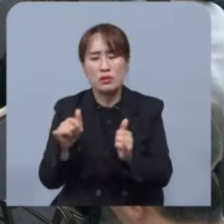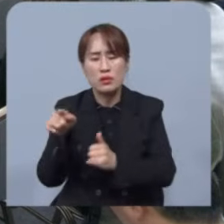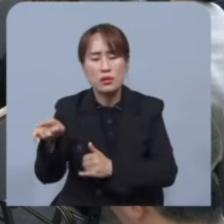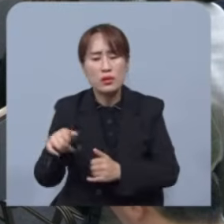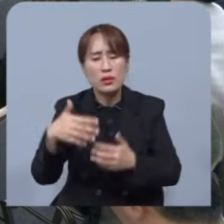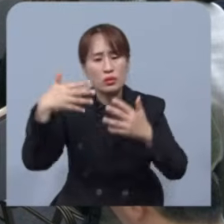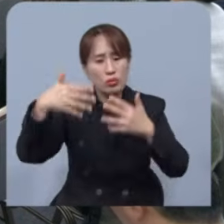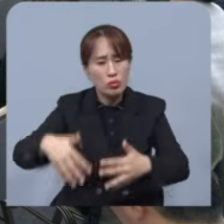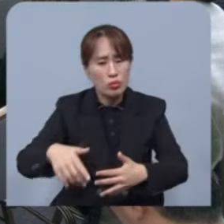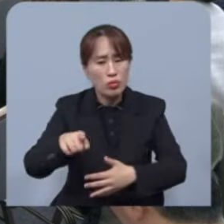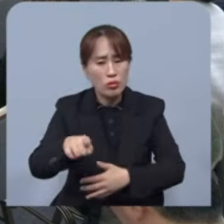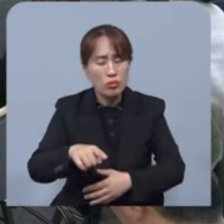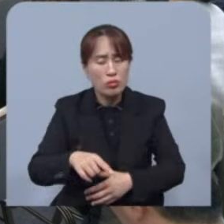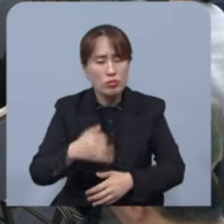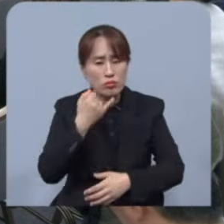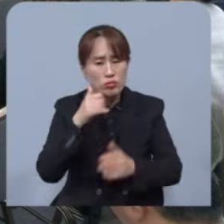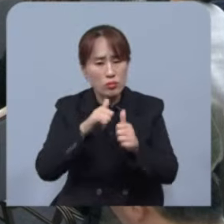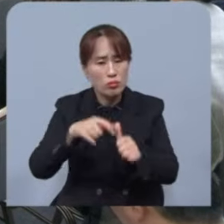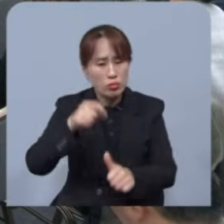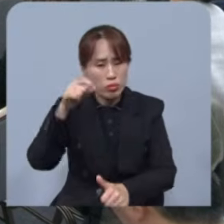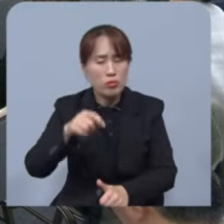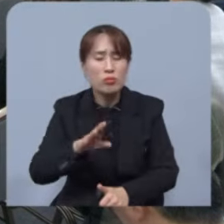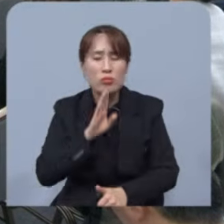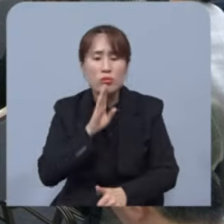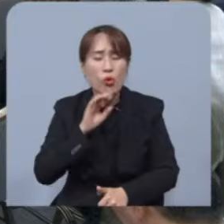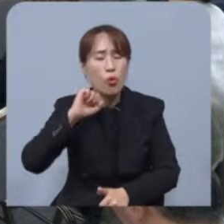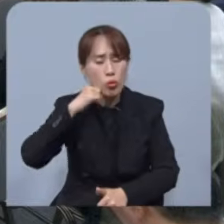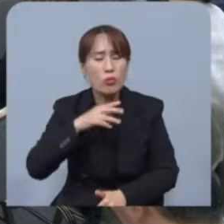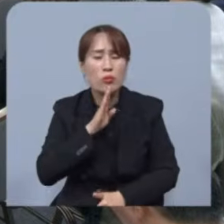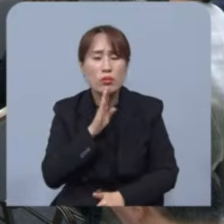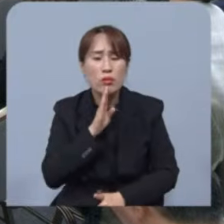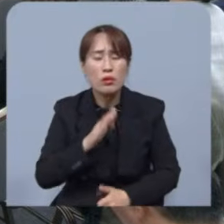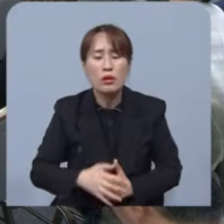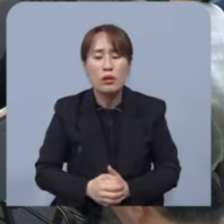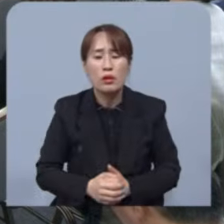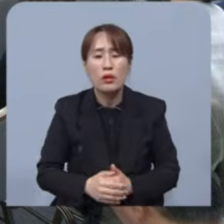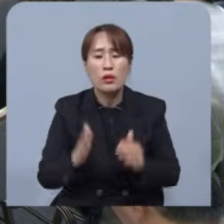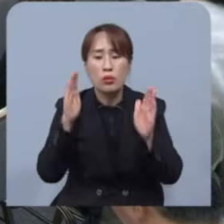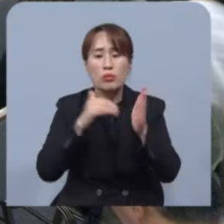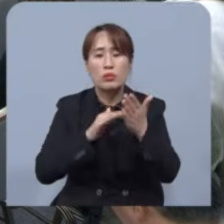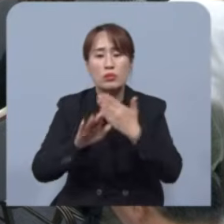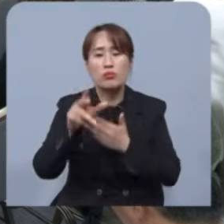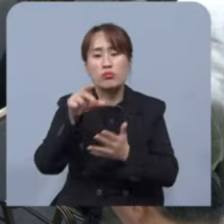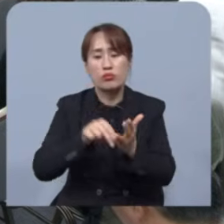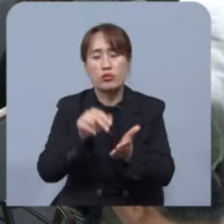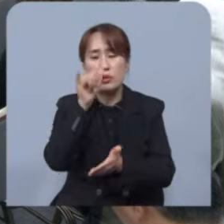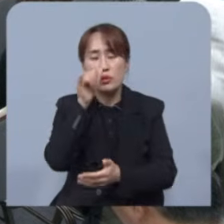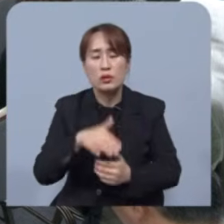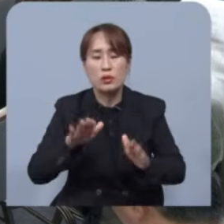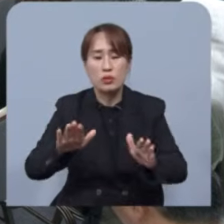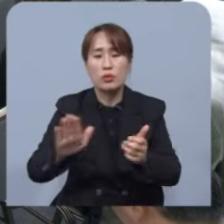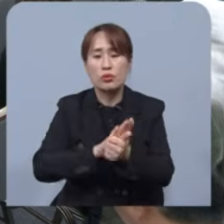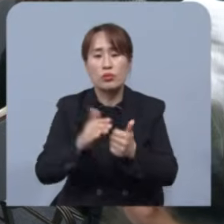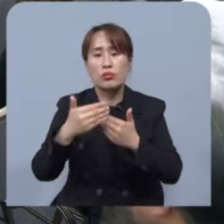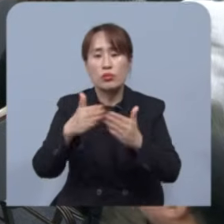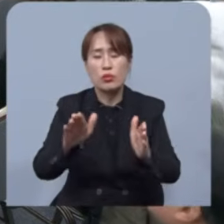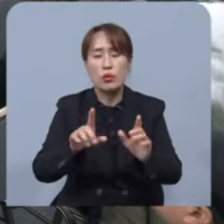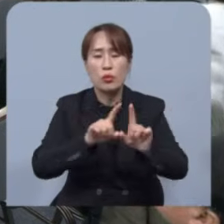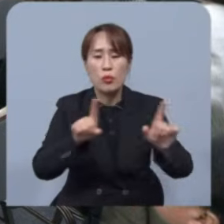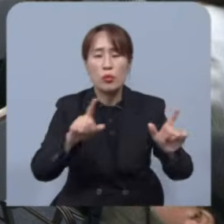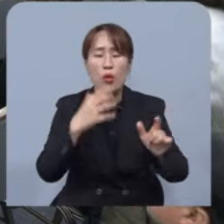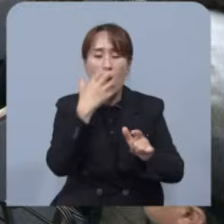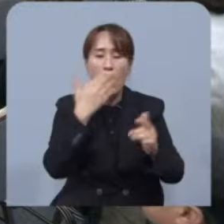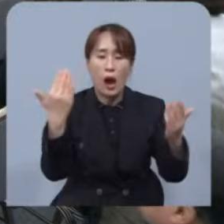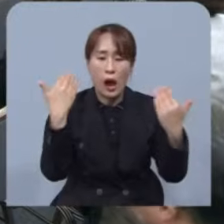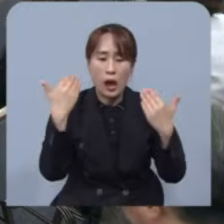이 조건이 어떠신가요? 인력 충원이 힘들 수밖에 없지 않을까요? 방과 후에도 문제가 됩니다. 현재 돌봄 교실은 일반인